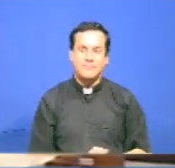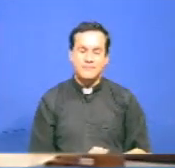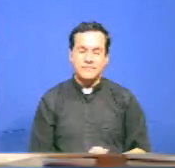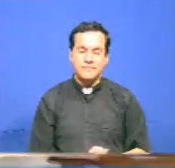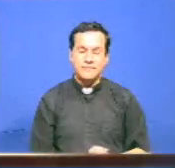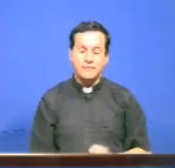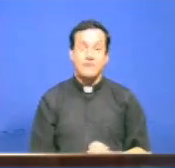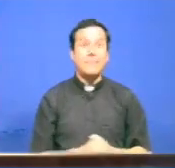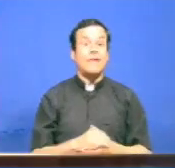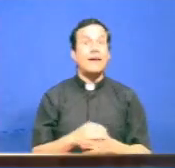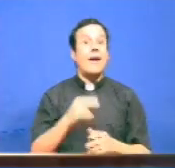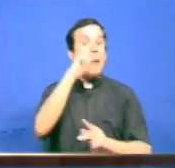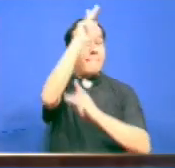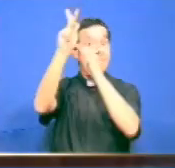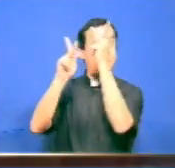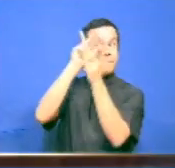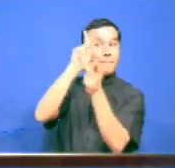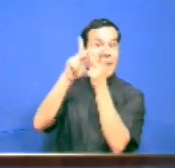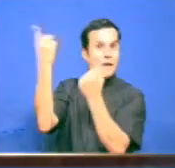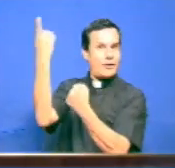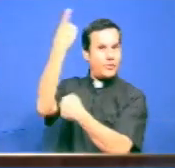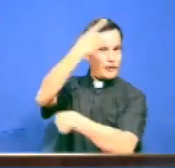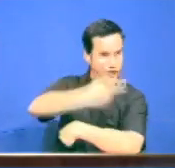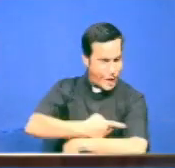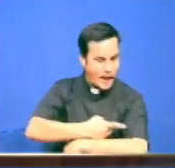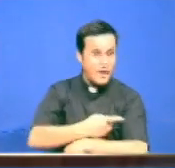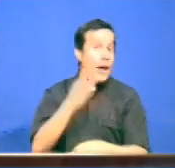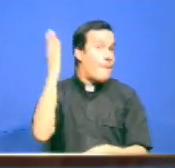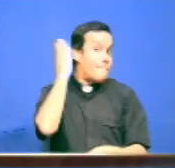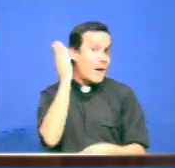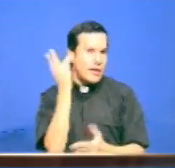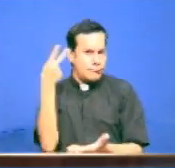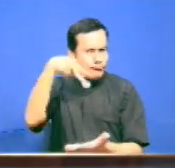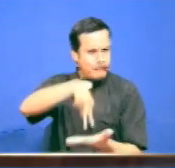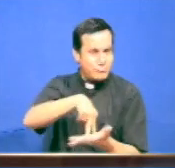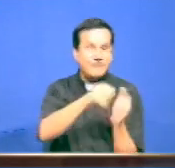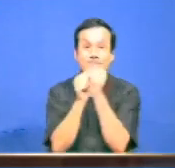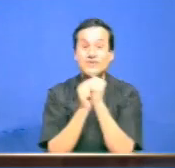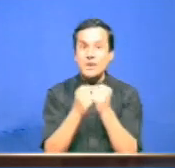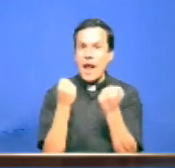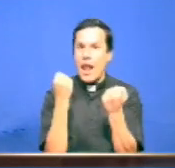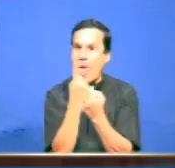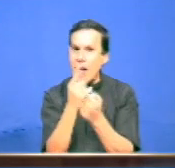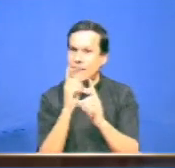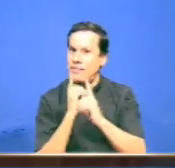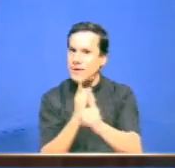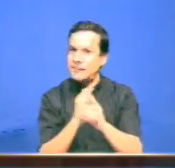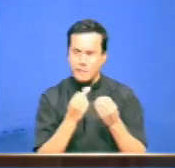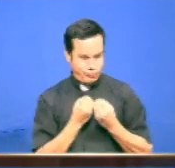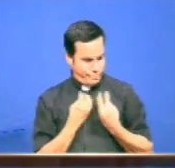Siku ile ya Pentekoste, Petro alisimama pamoja na wale 11.